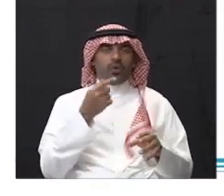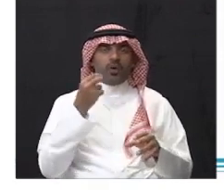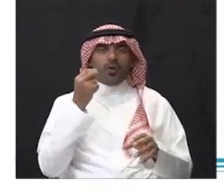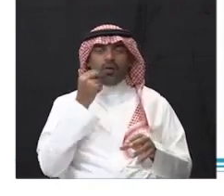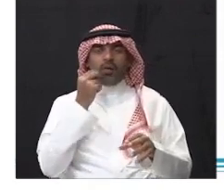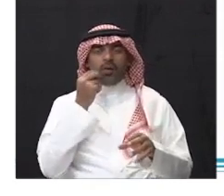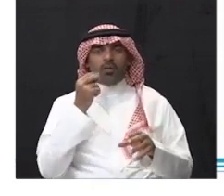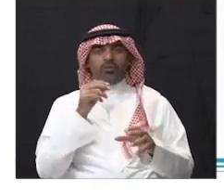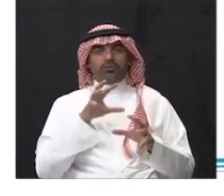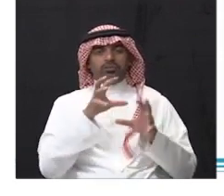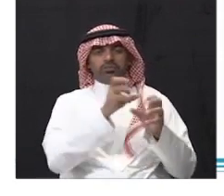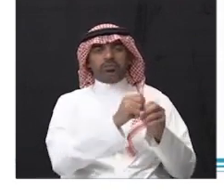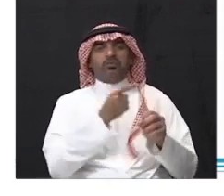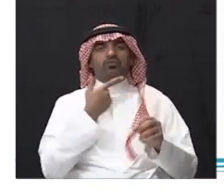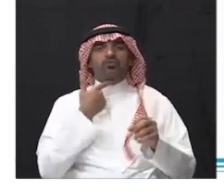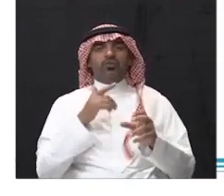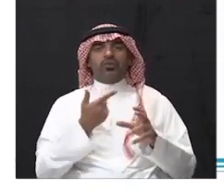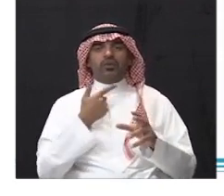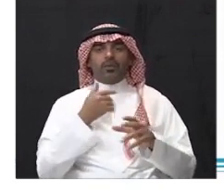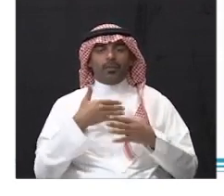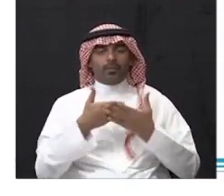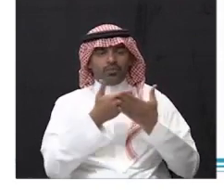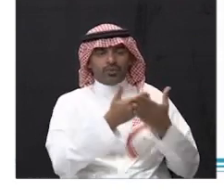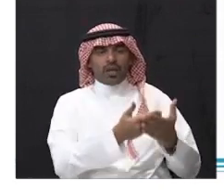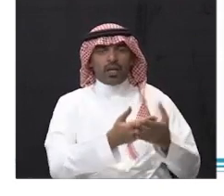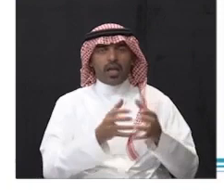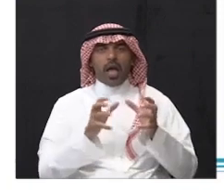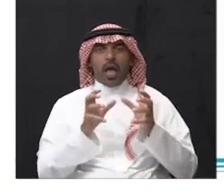1839 من الميلاد.